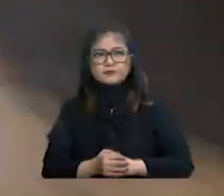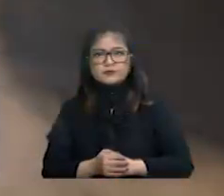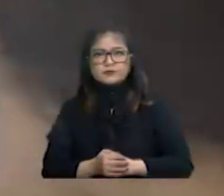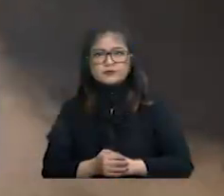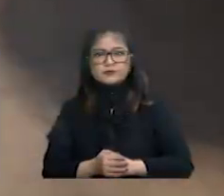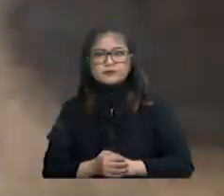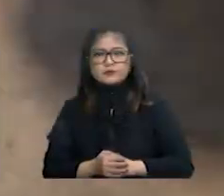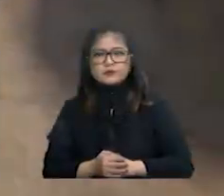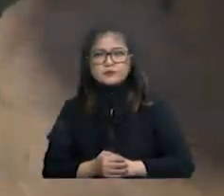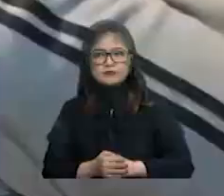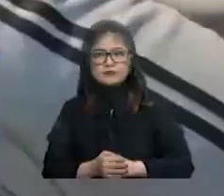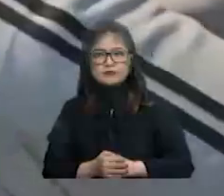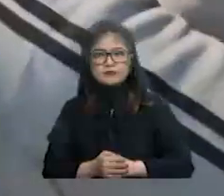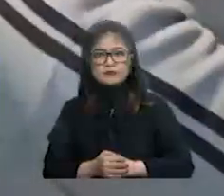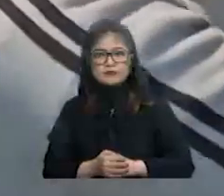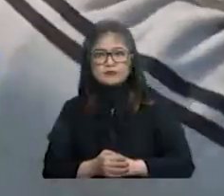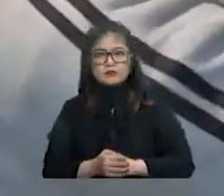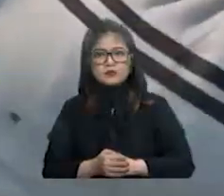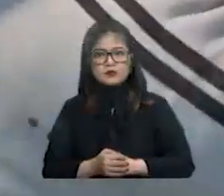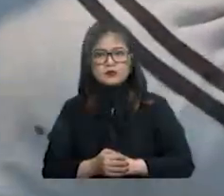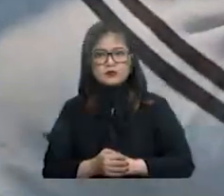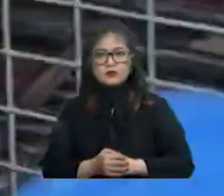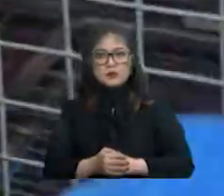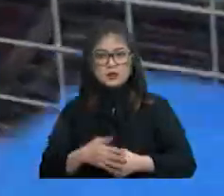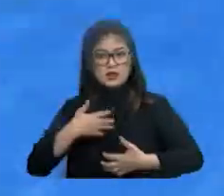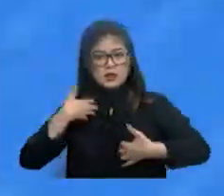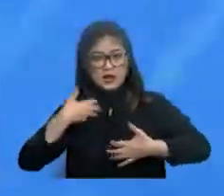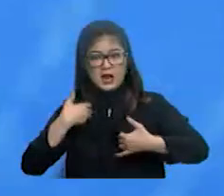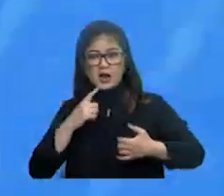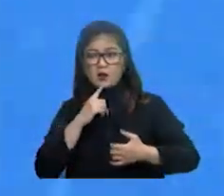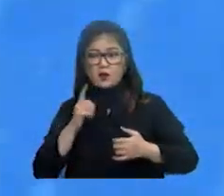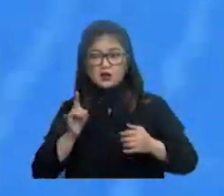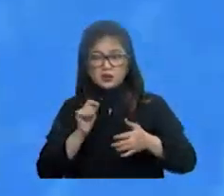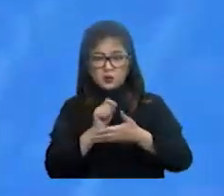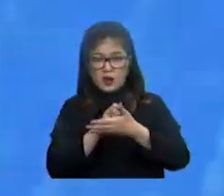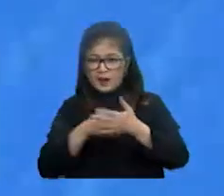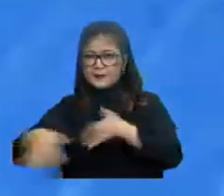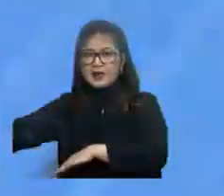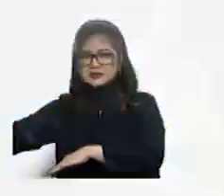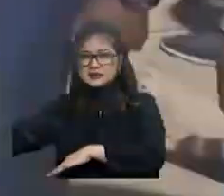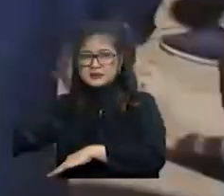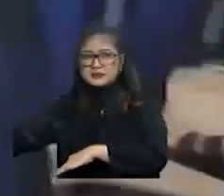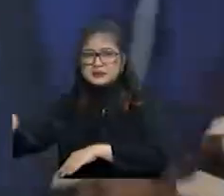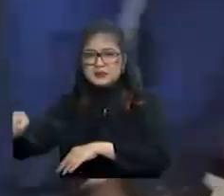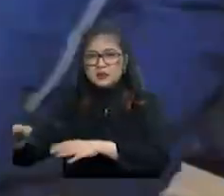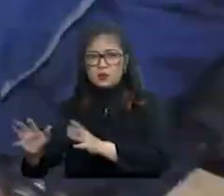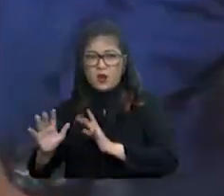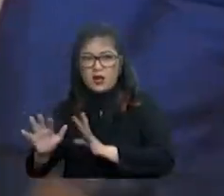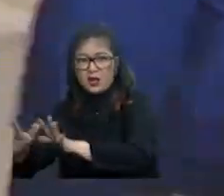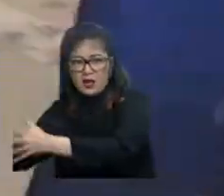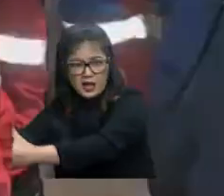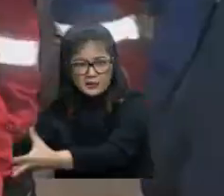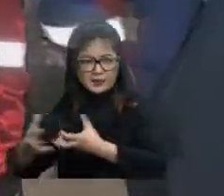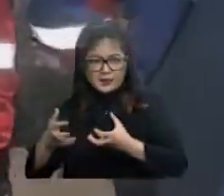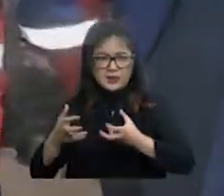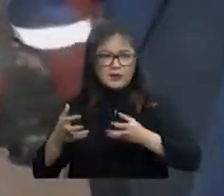Puluhan warga ini bertepuk tangan usai kera peliharaan seorang warga yang terlepas berhasil ditangkap petugas. Sebelumnya, seekor kera